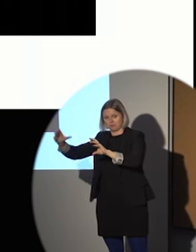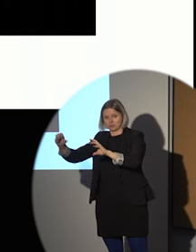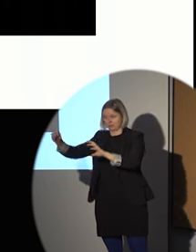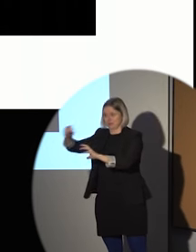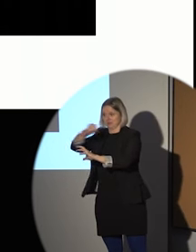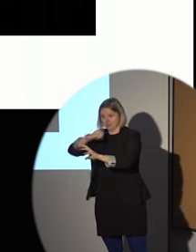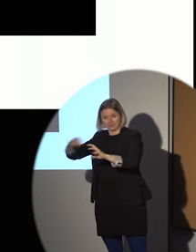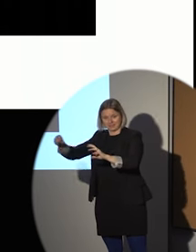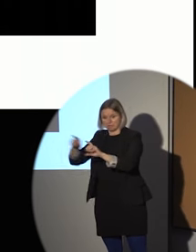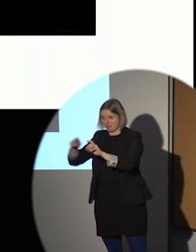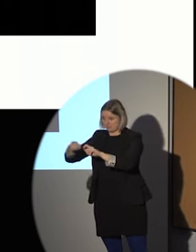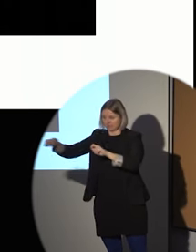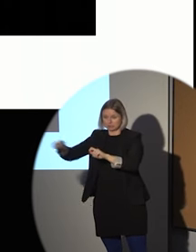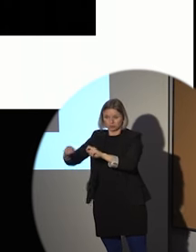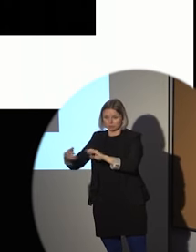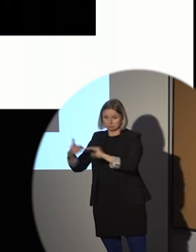l'effet que ça a eu à cette époque-là.